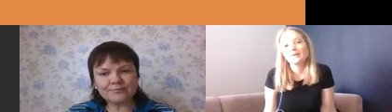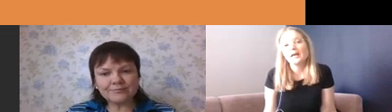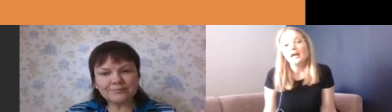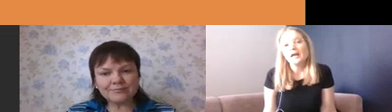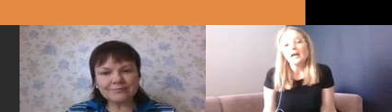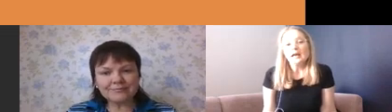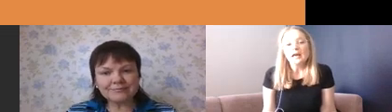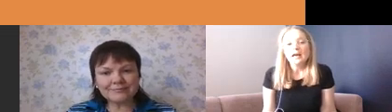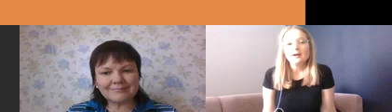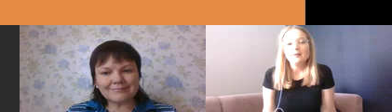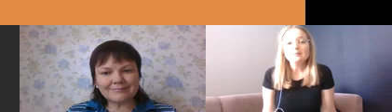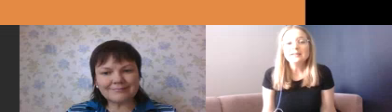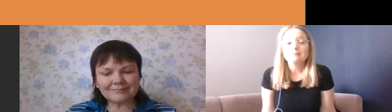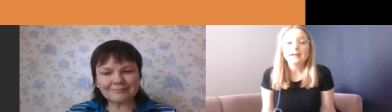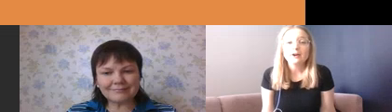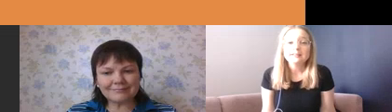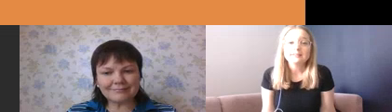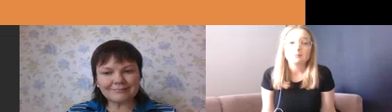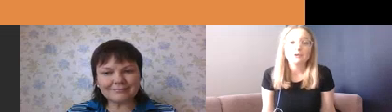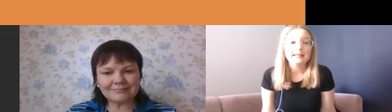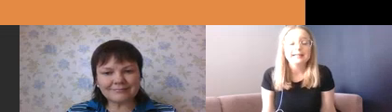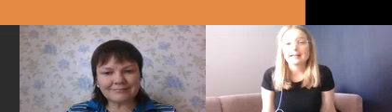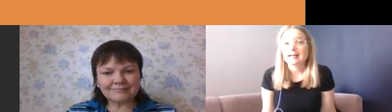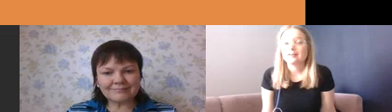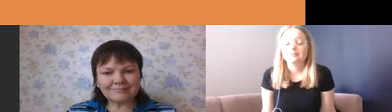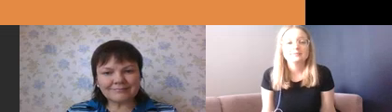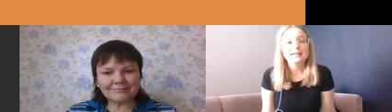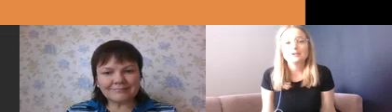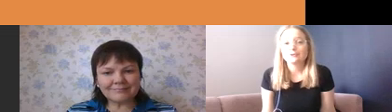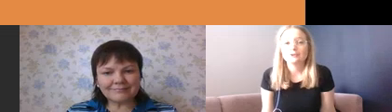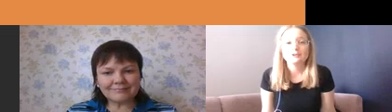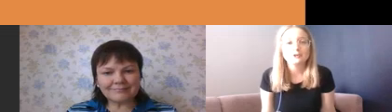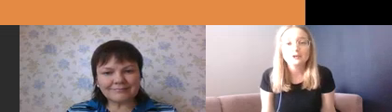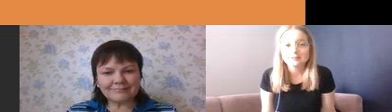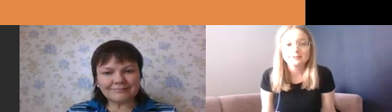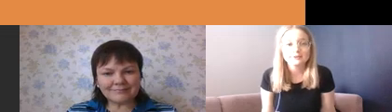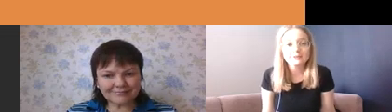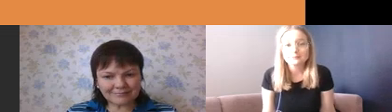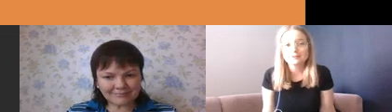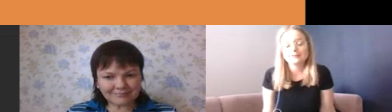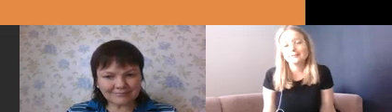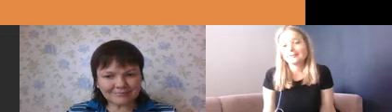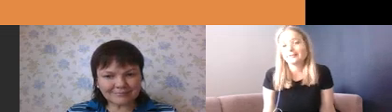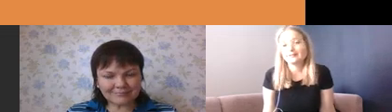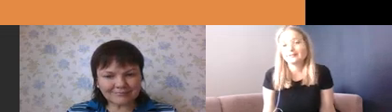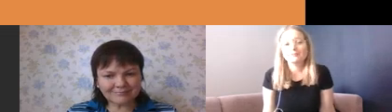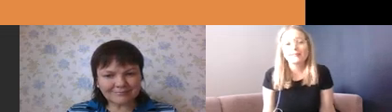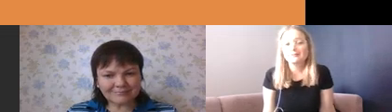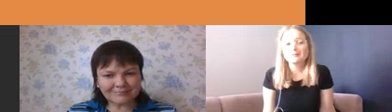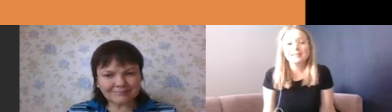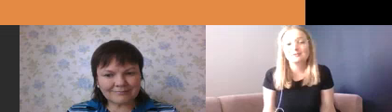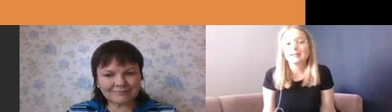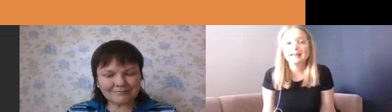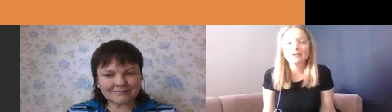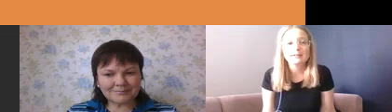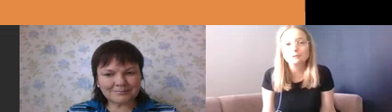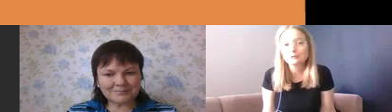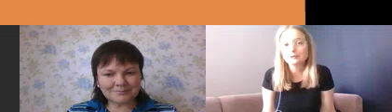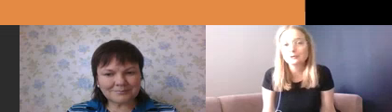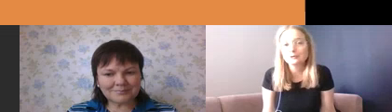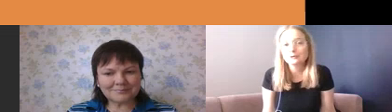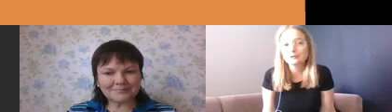oskus? Mulle meeldib väga aidata oma kolleege igasugustes tööalastes küsimustes.